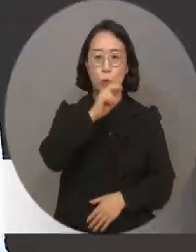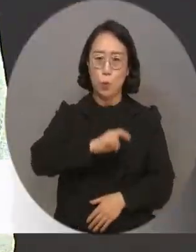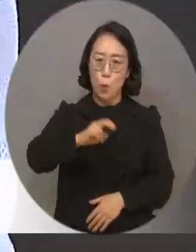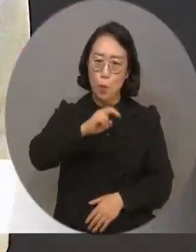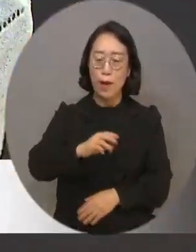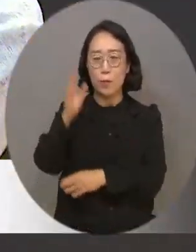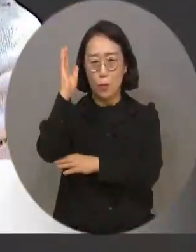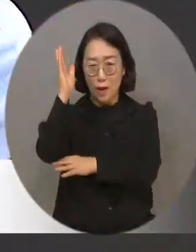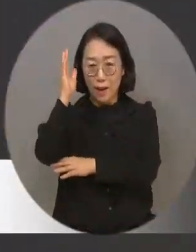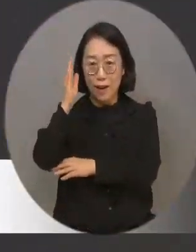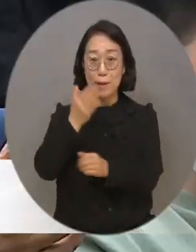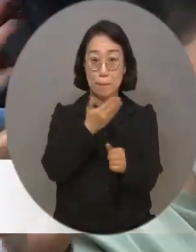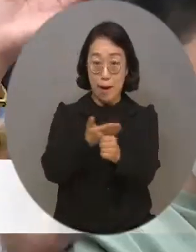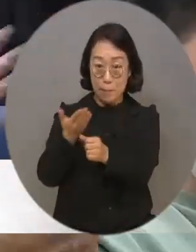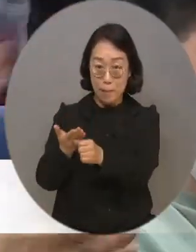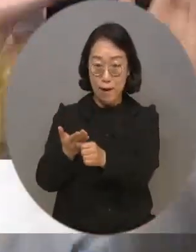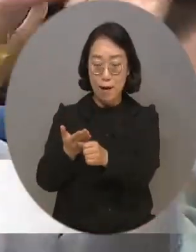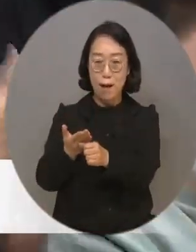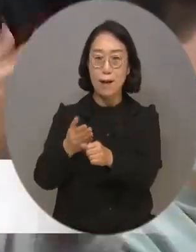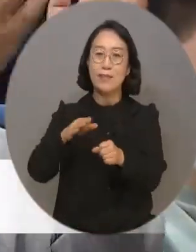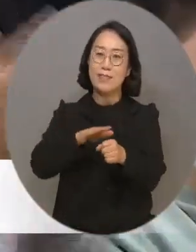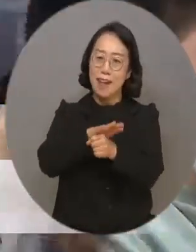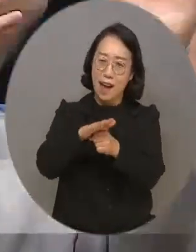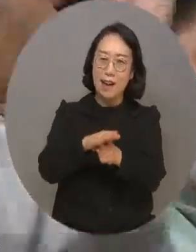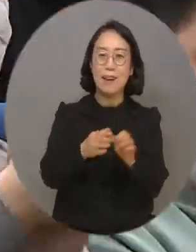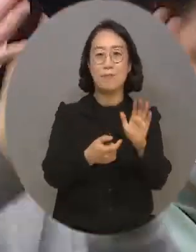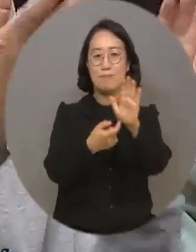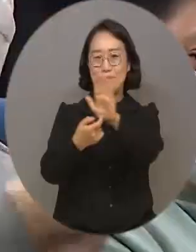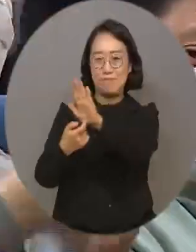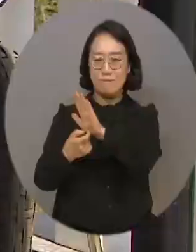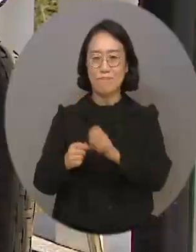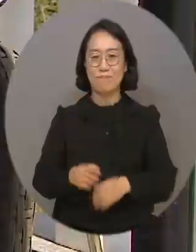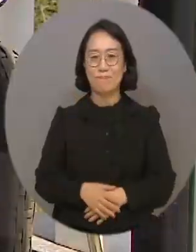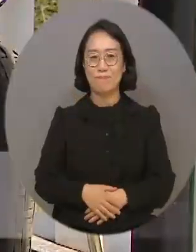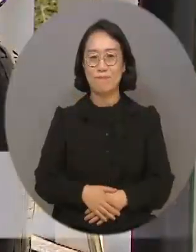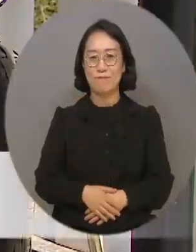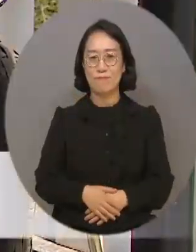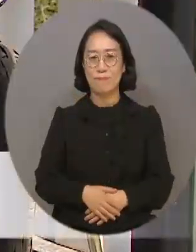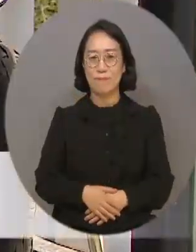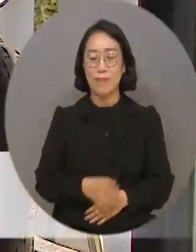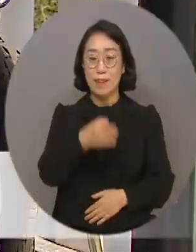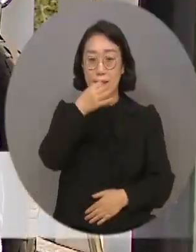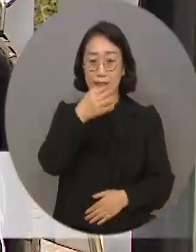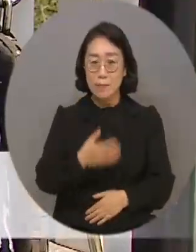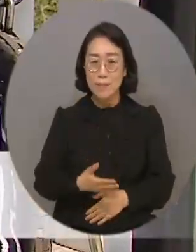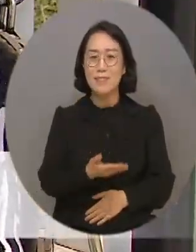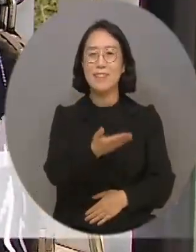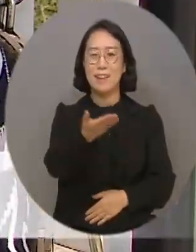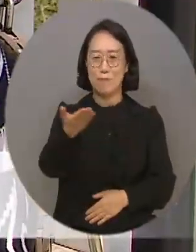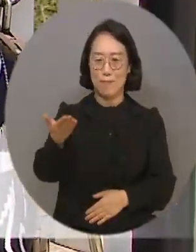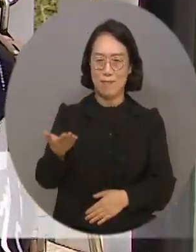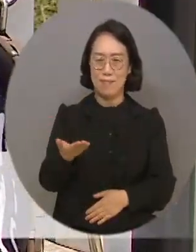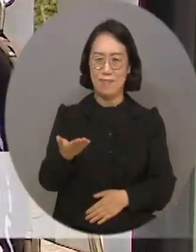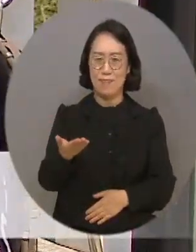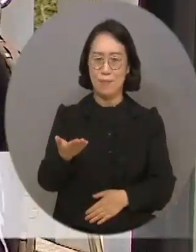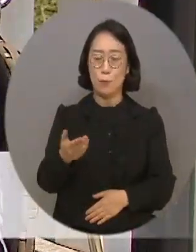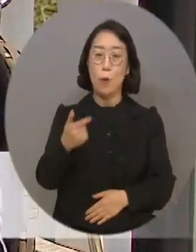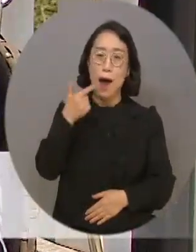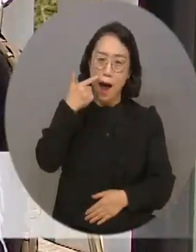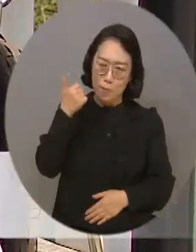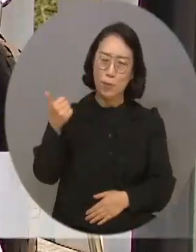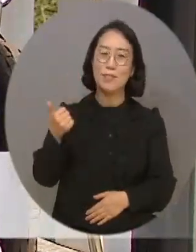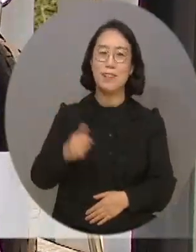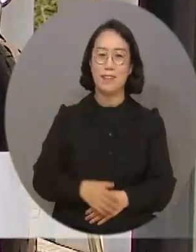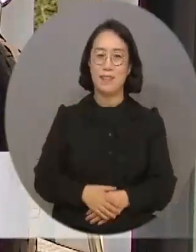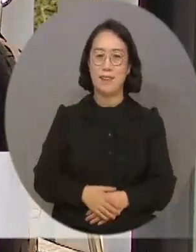전하며 가족들을 향한 깊은 애정을 드러내기도 했습니다. 힘든 사람들한테요. 그리고